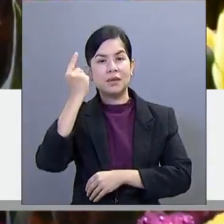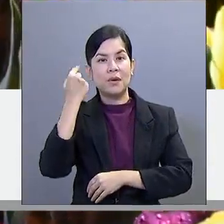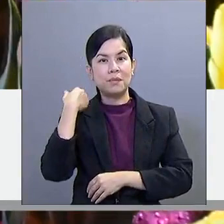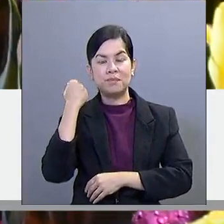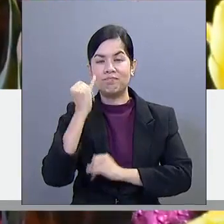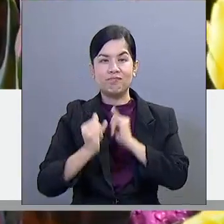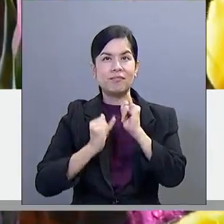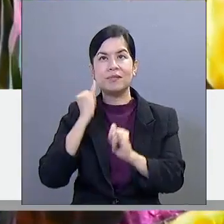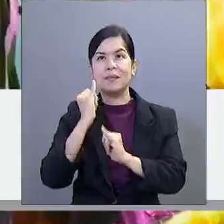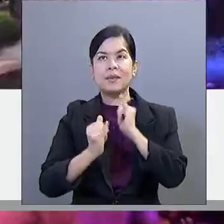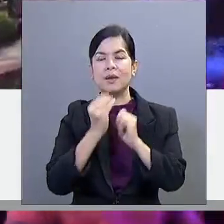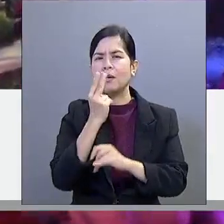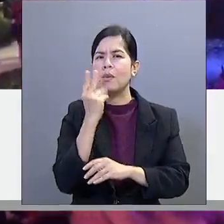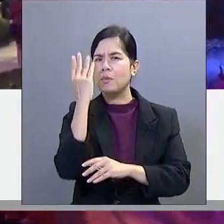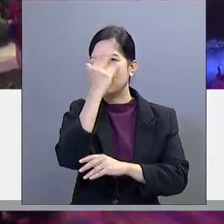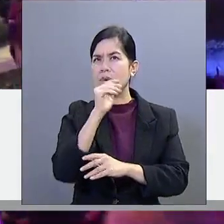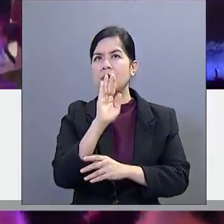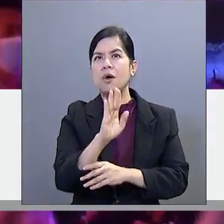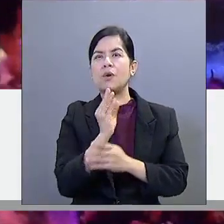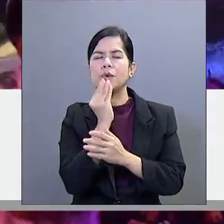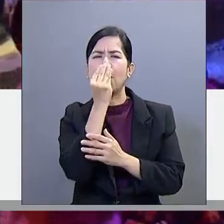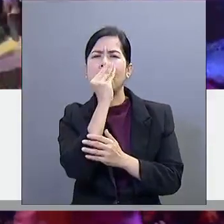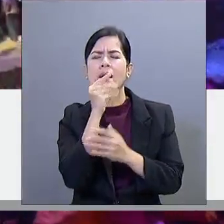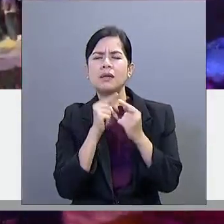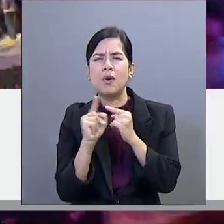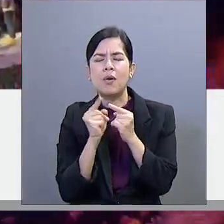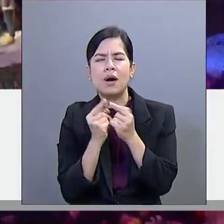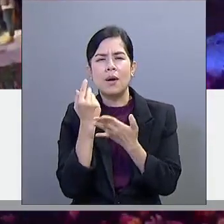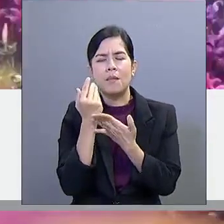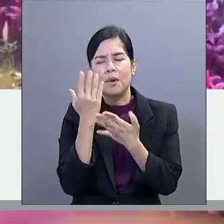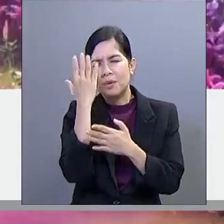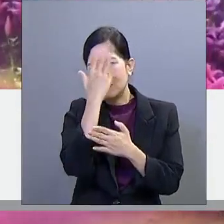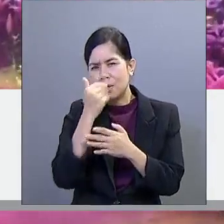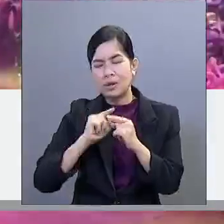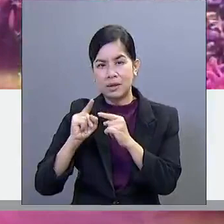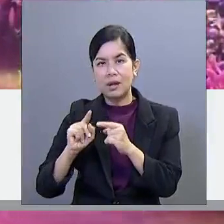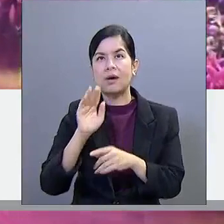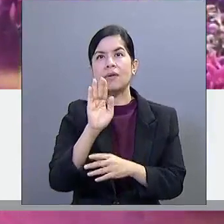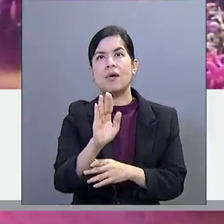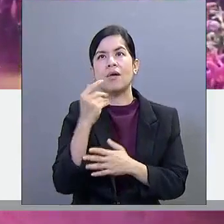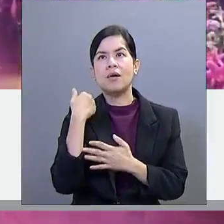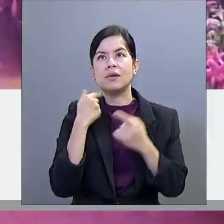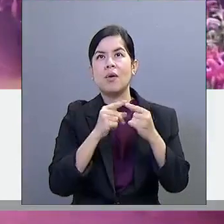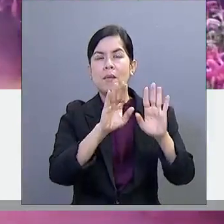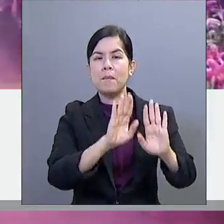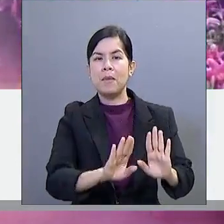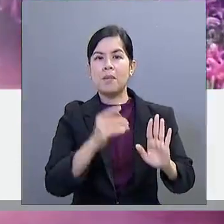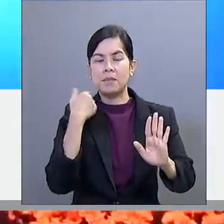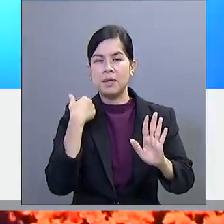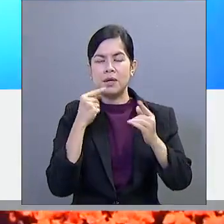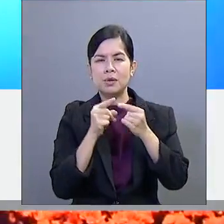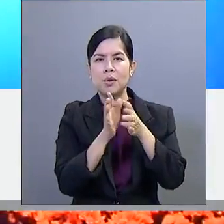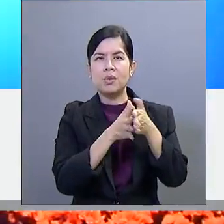เที่ยวชมความสวยงามของดอกไม้เมืองหนาวนานาพันธุ์และชมความสวยงามของประติมากรรมระดับสีและแสง